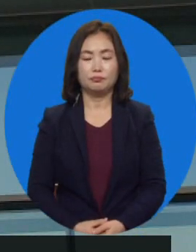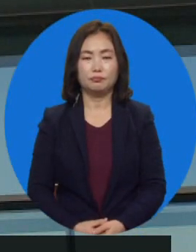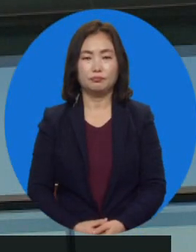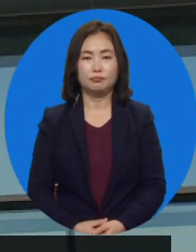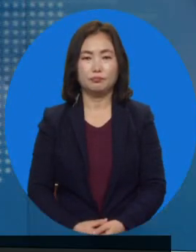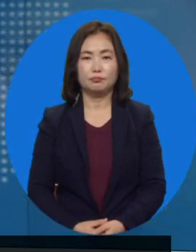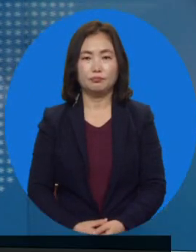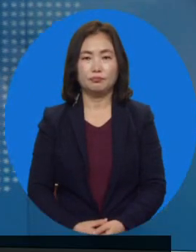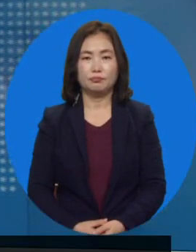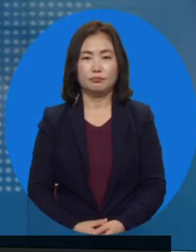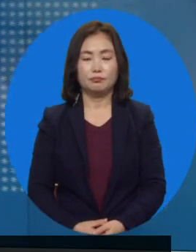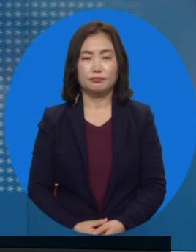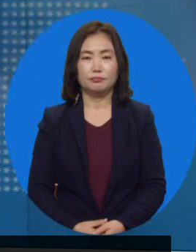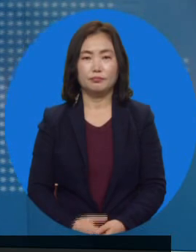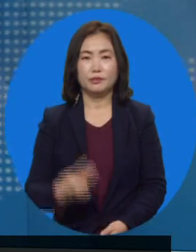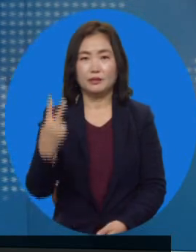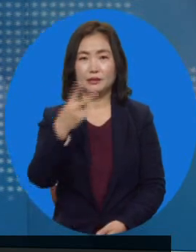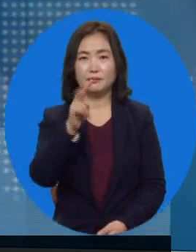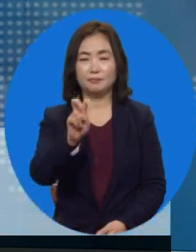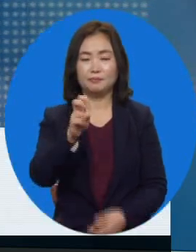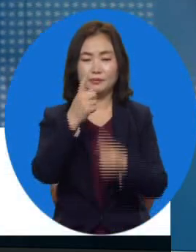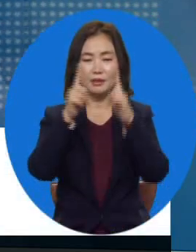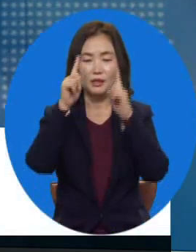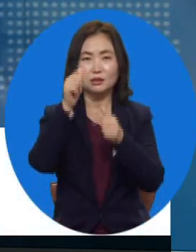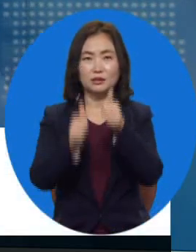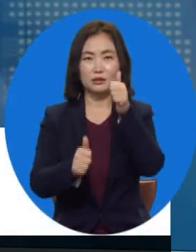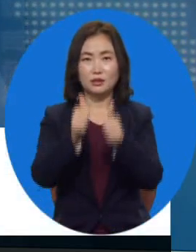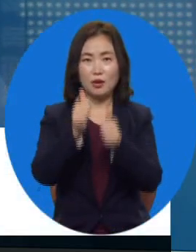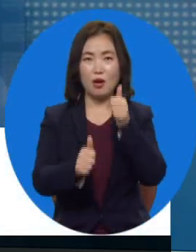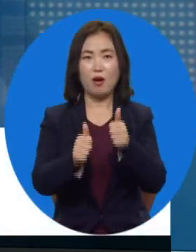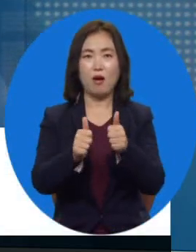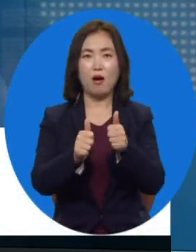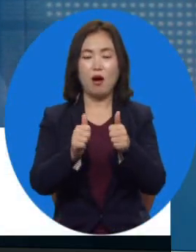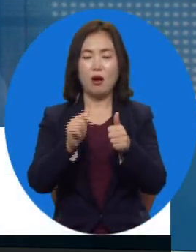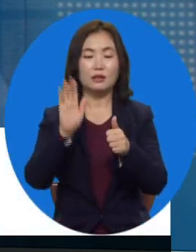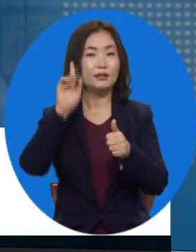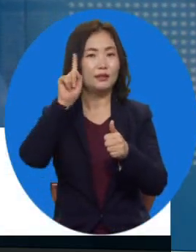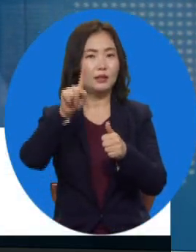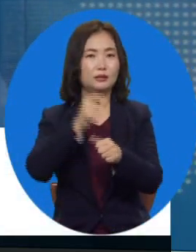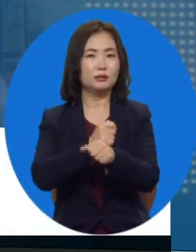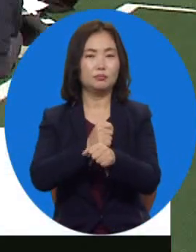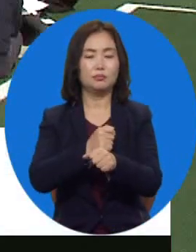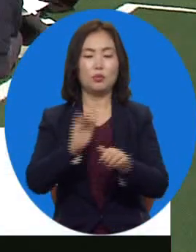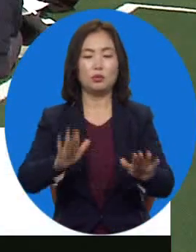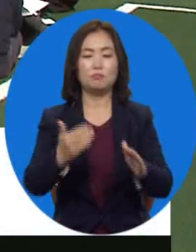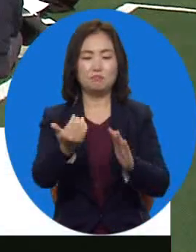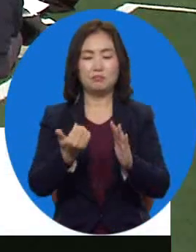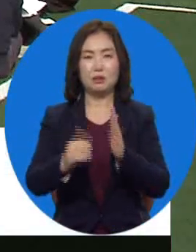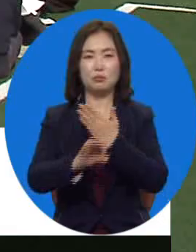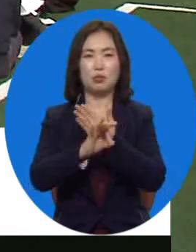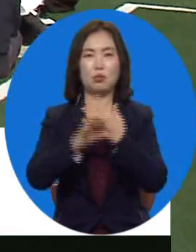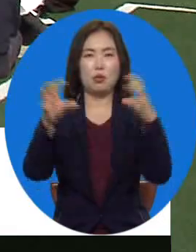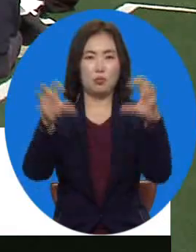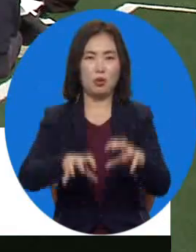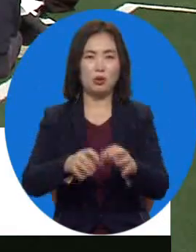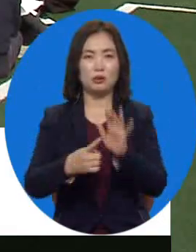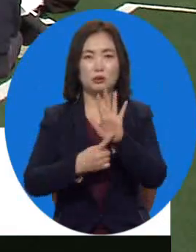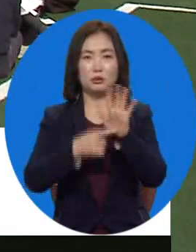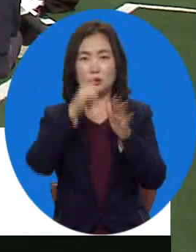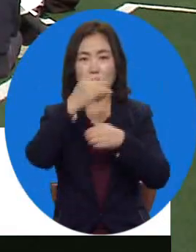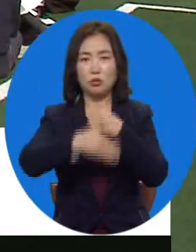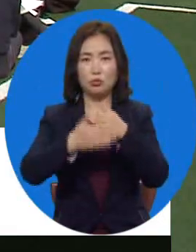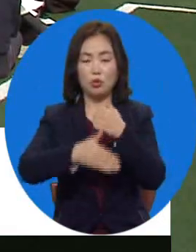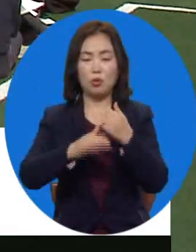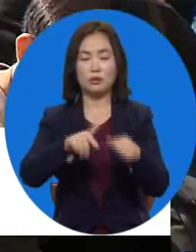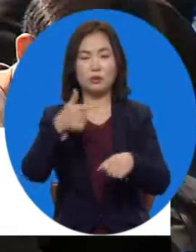입니다 2020 학년도 대학수학 능력시험 을 하루 앞둔 오늘 수험생 예비소집 이 있습니다